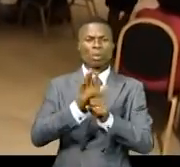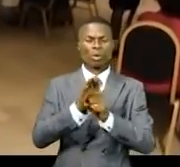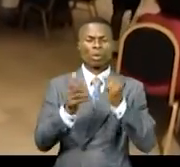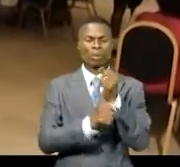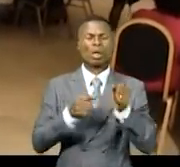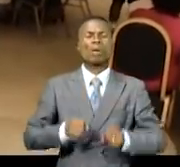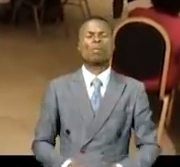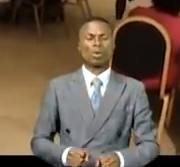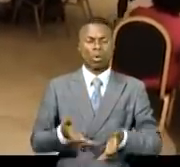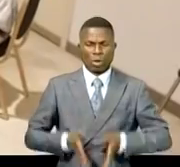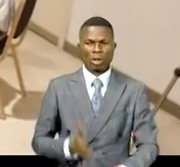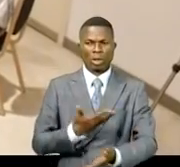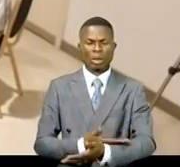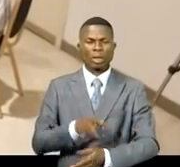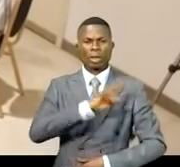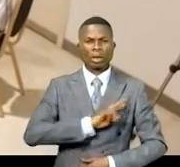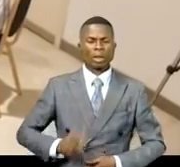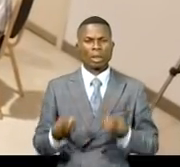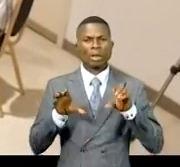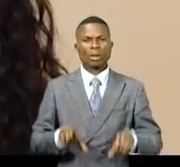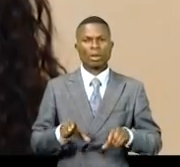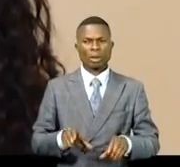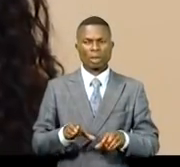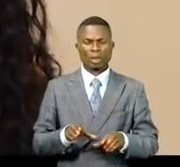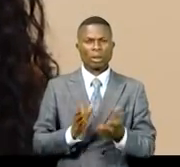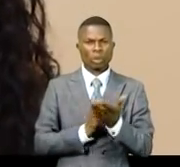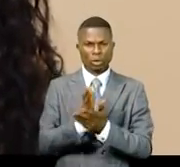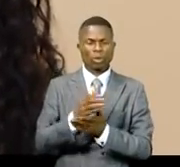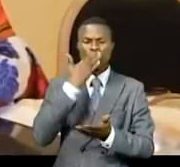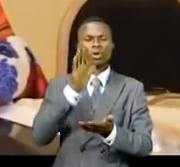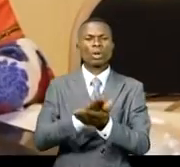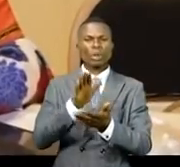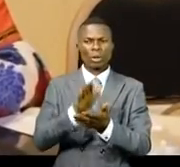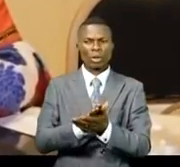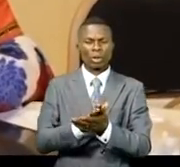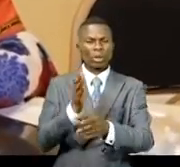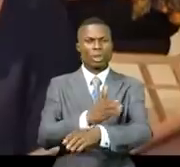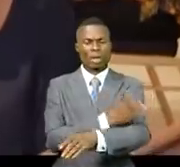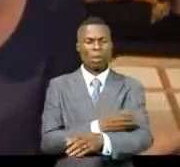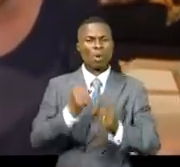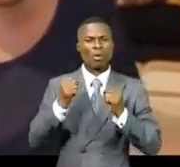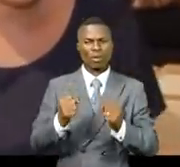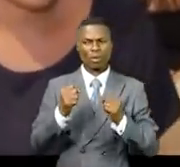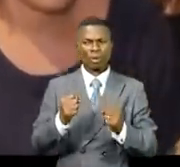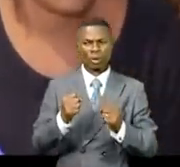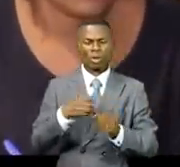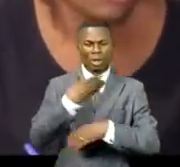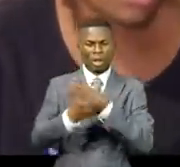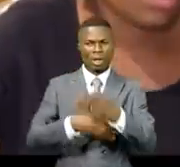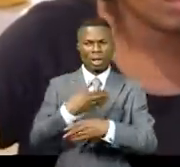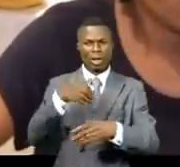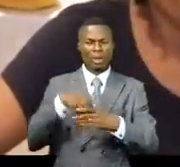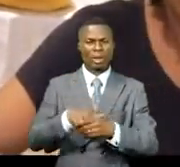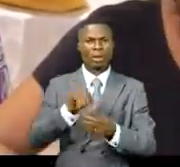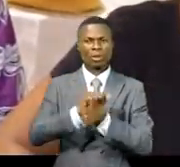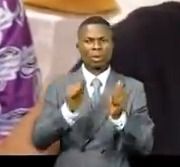maternelle. Heureusement que la République démocratique du Congo est en droit de se féliciter des avancées significatives qu'elle a réalisées dans le